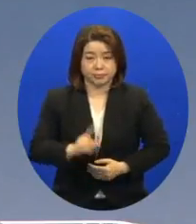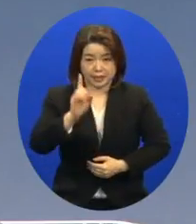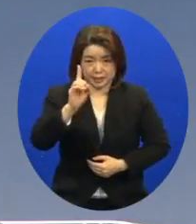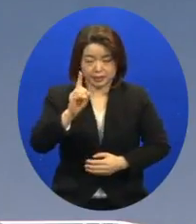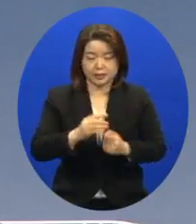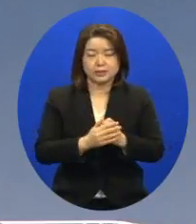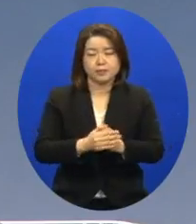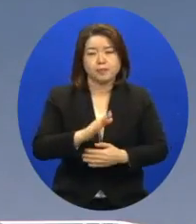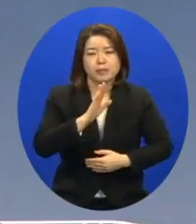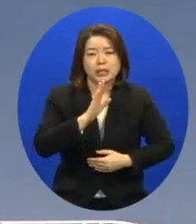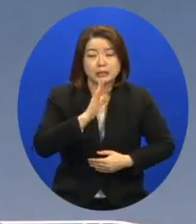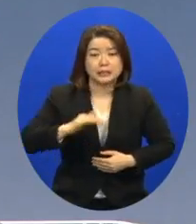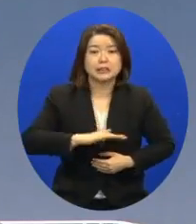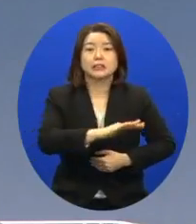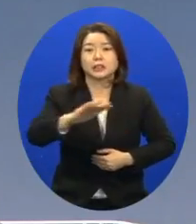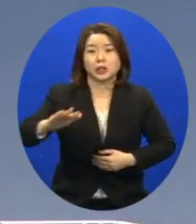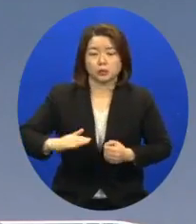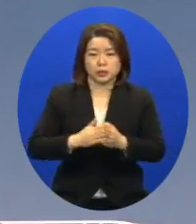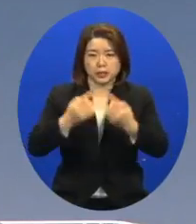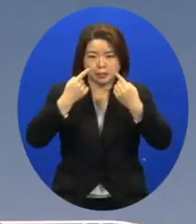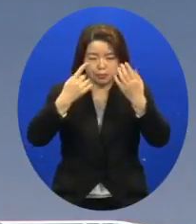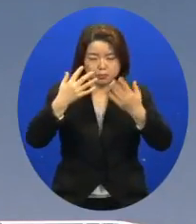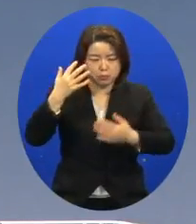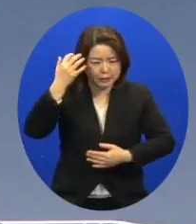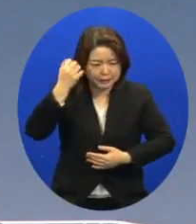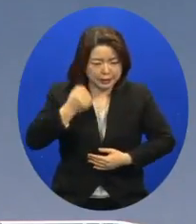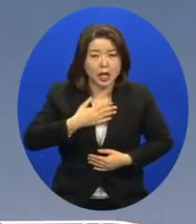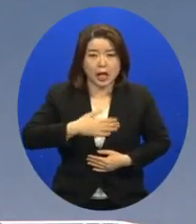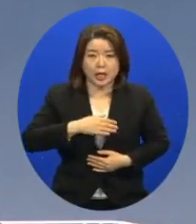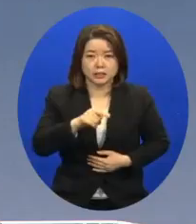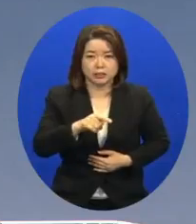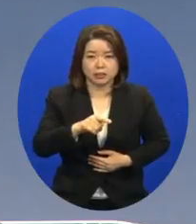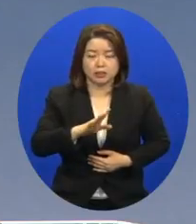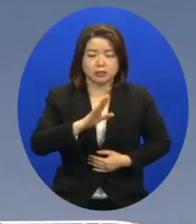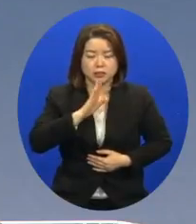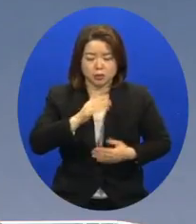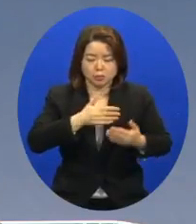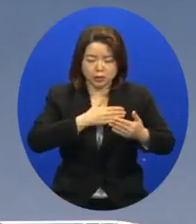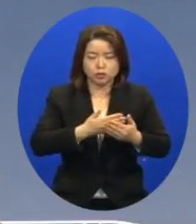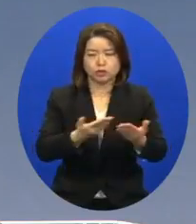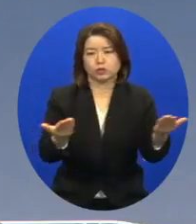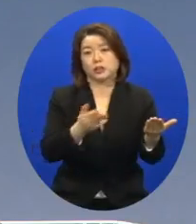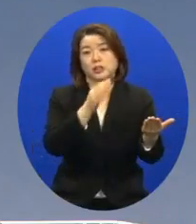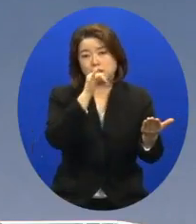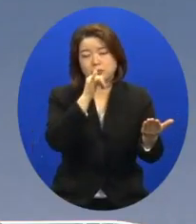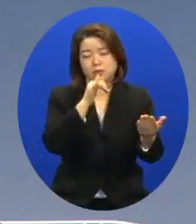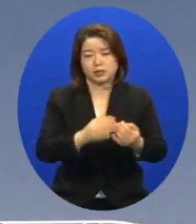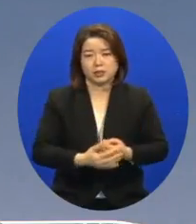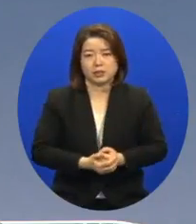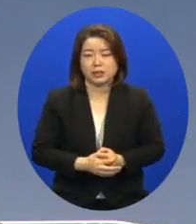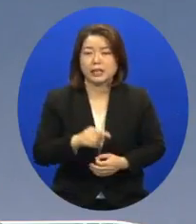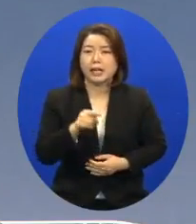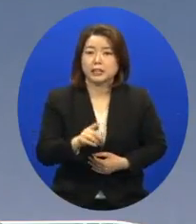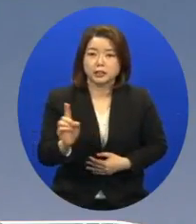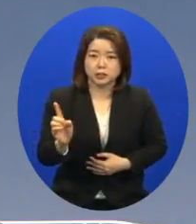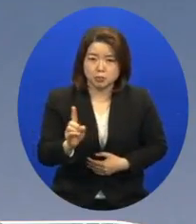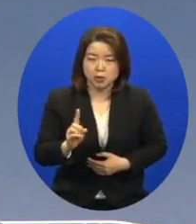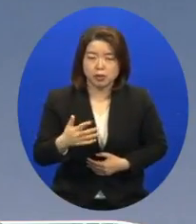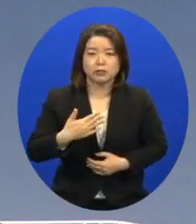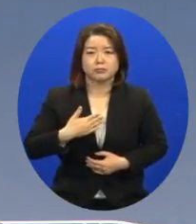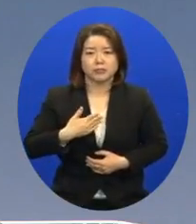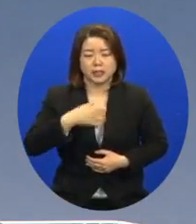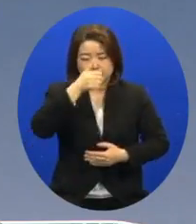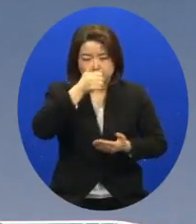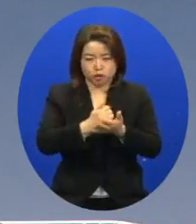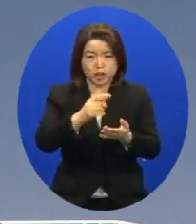진짜 우리가 분명히 아는 것 정말 두려운 일이 있습니다 그것은 우리가 죄에